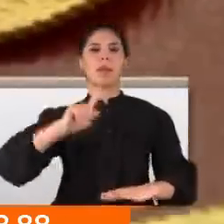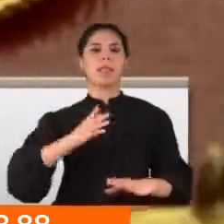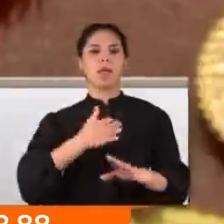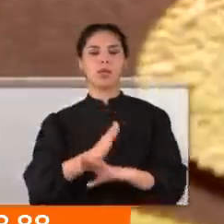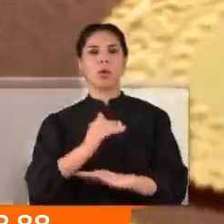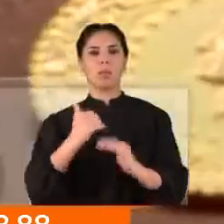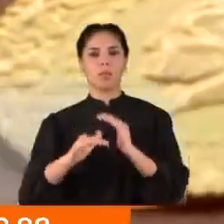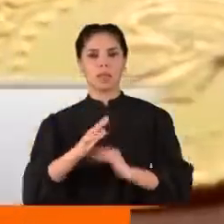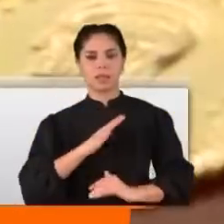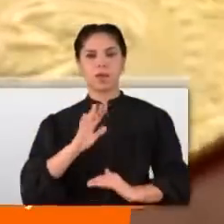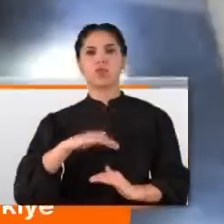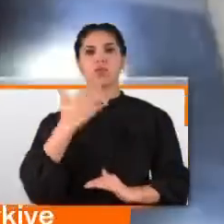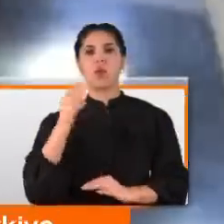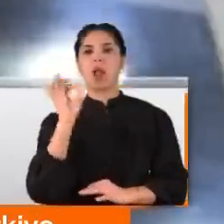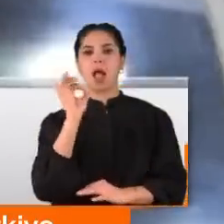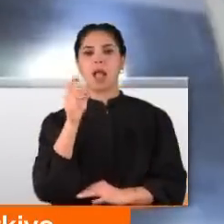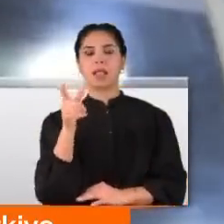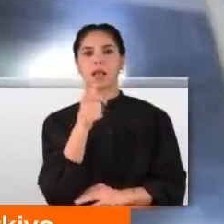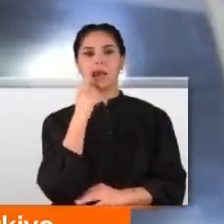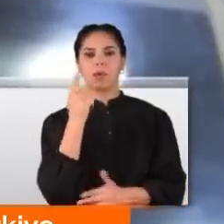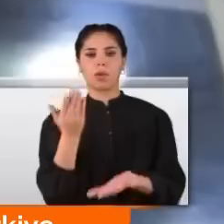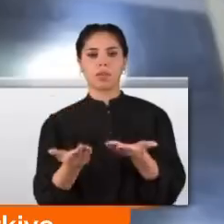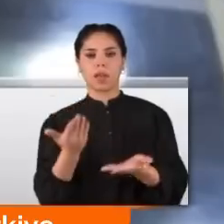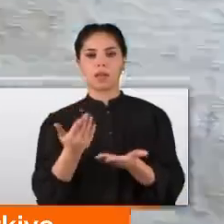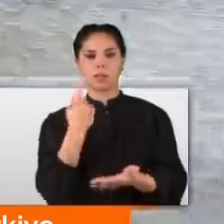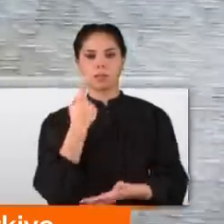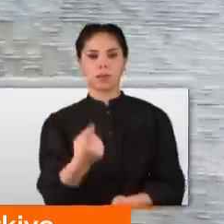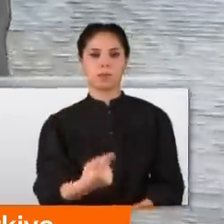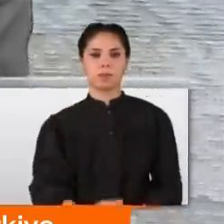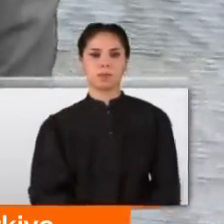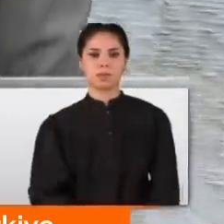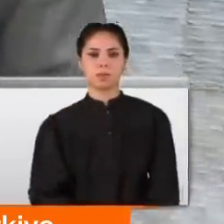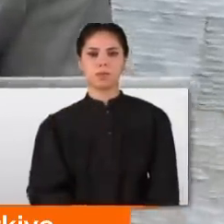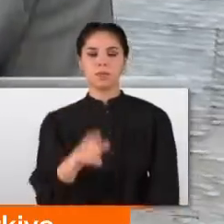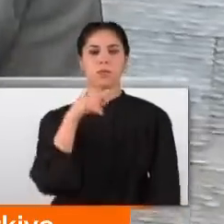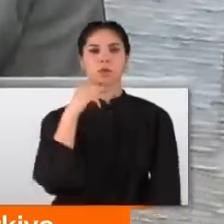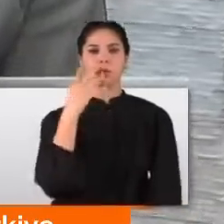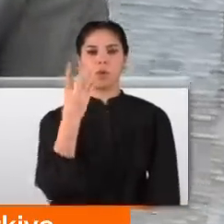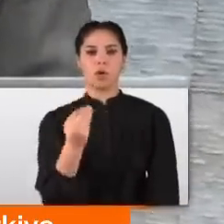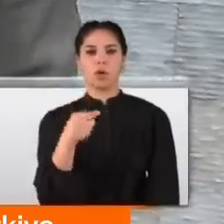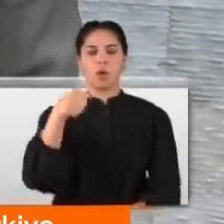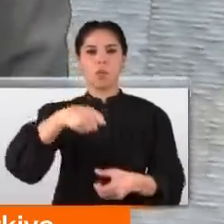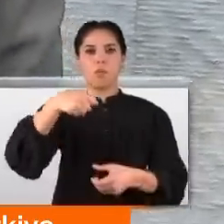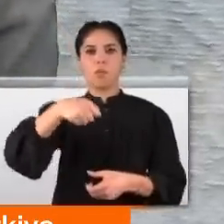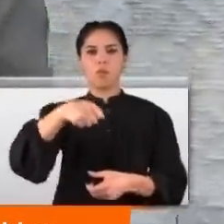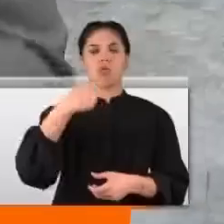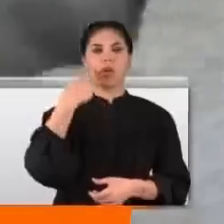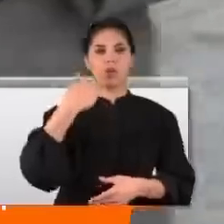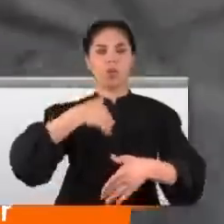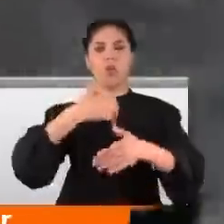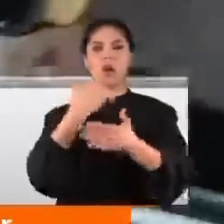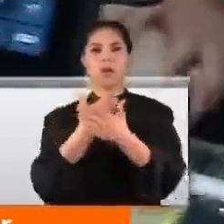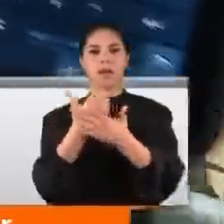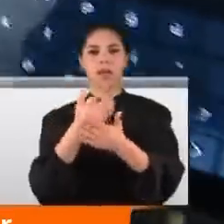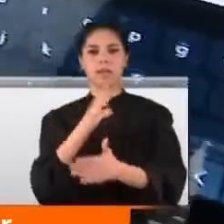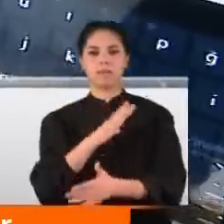gönderiliyor. Ardından sıra altınların kamera önünde tartılmasına geliyor. Üzerinde seri numarası bulunan bu poşet de kayıt altına alınıyor bu